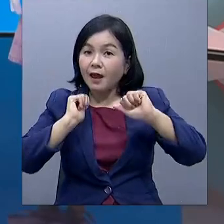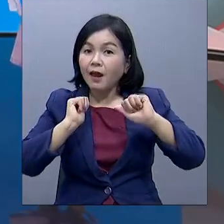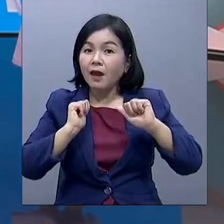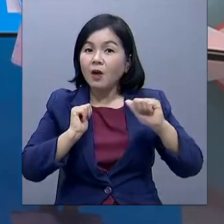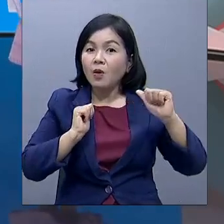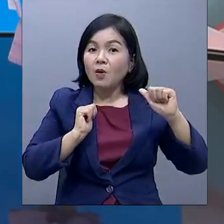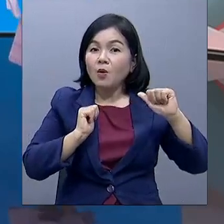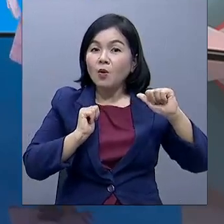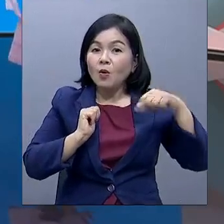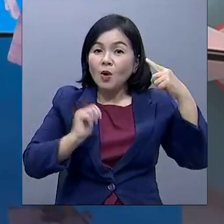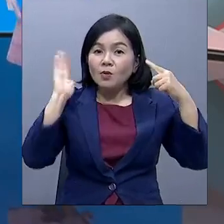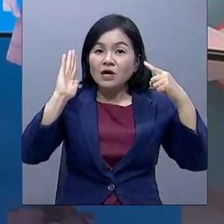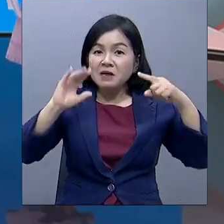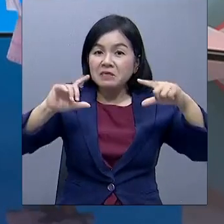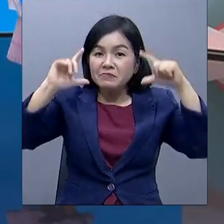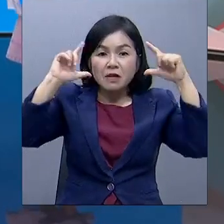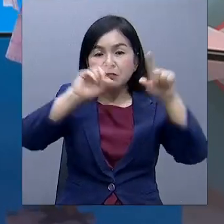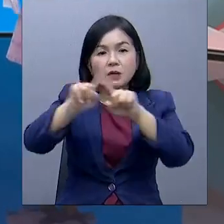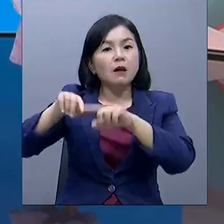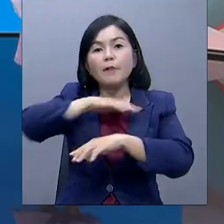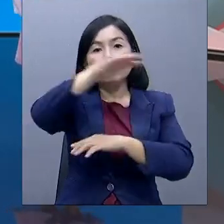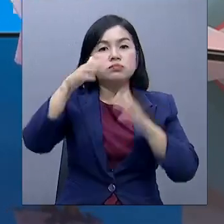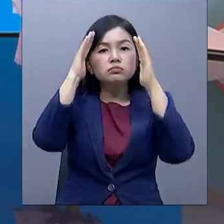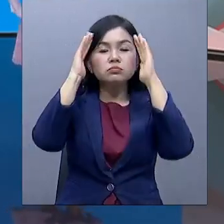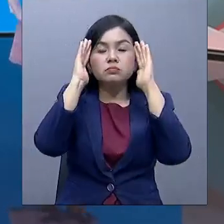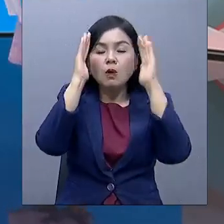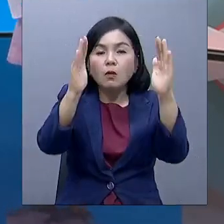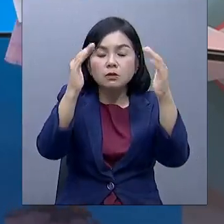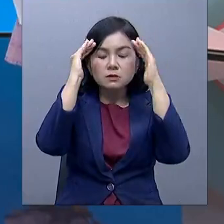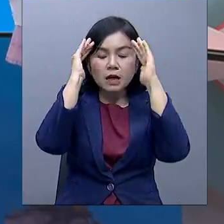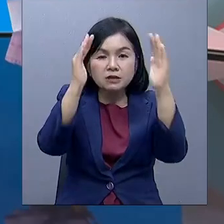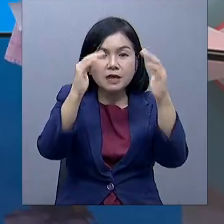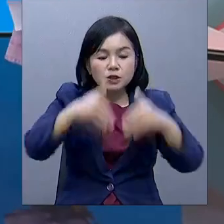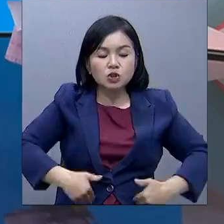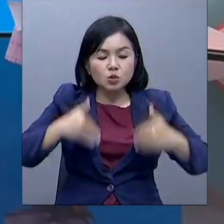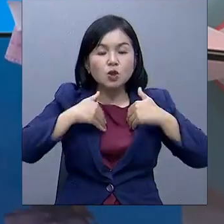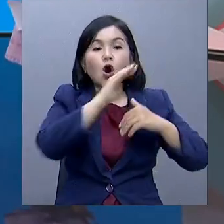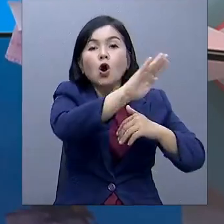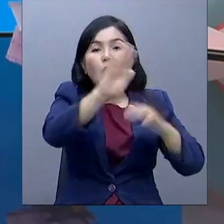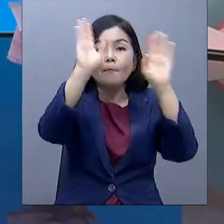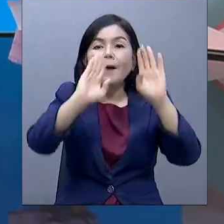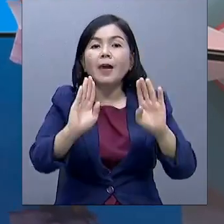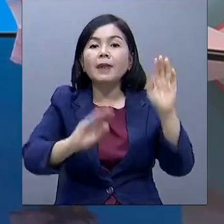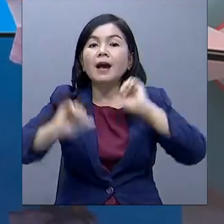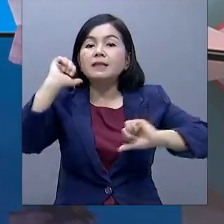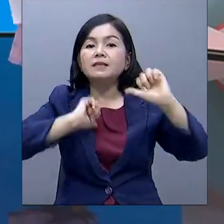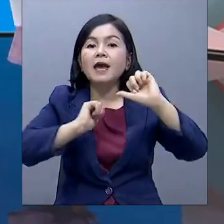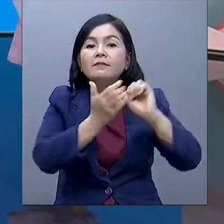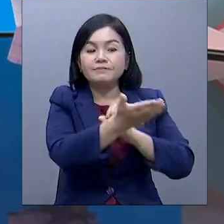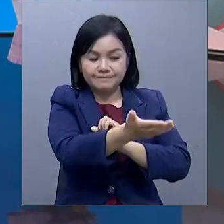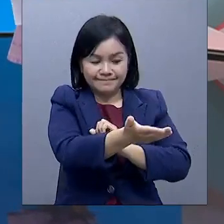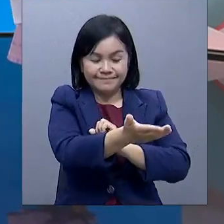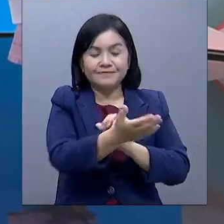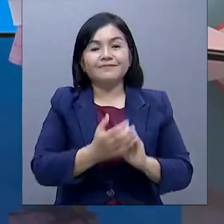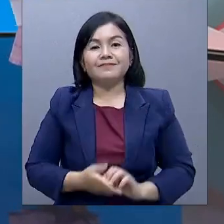างเอกทุกคนล้วนแล้วแต่มีเส้นเรื่องของตัวเองแต่ละคนตีความบทที่ตัวเองได้รับเป็นยังไงบ้างคะเอาเรื่องจากไมค์ก่อนเลย เกี่ยง